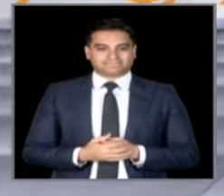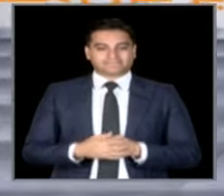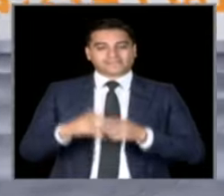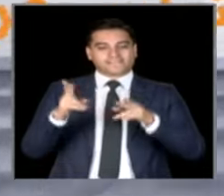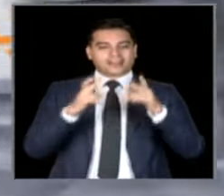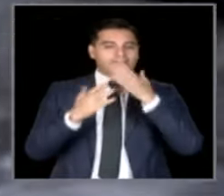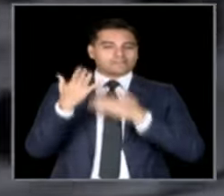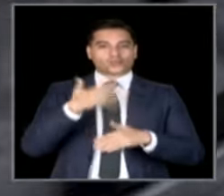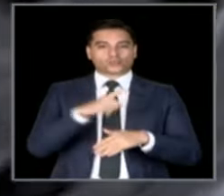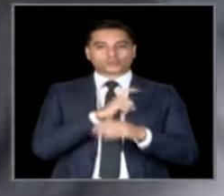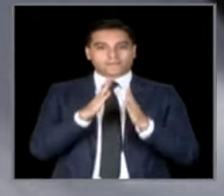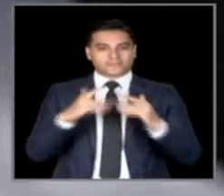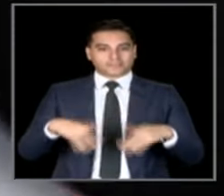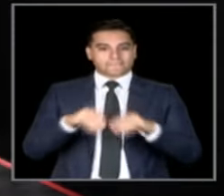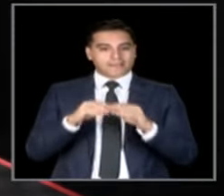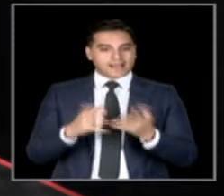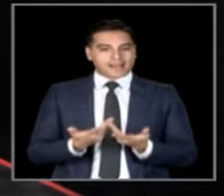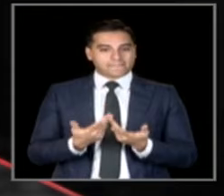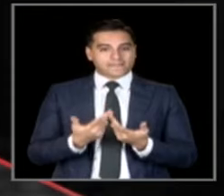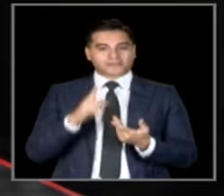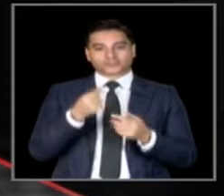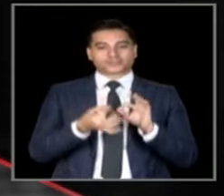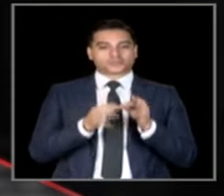في الحلقات اللي فاتت طلاب مصر جمعوا